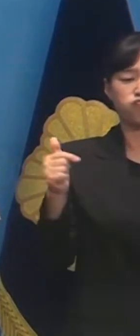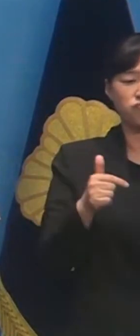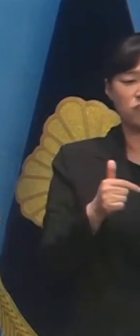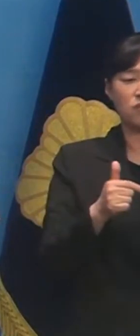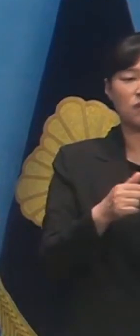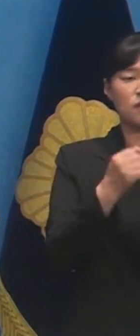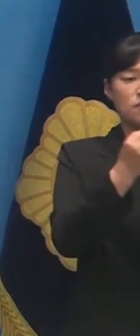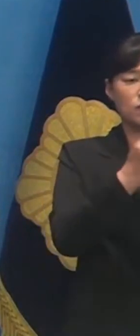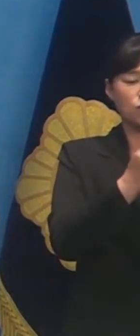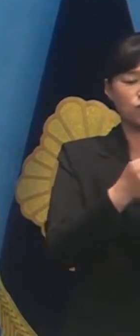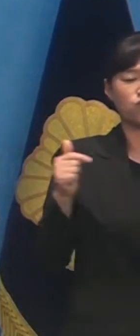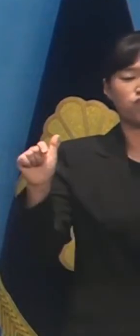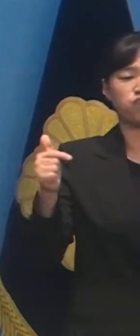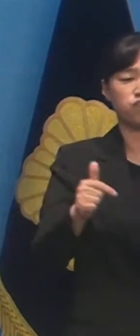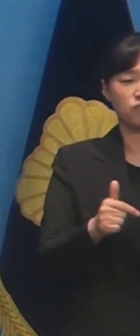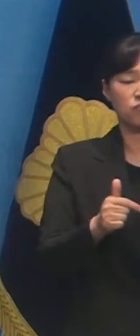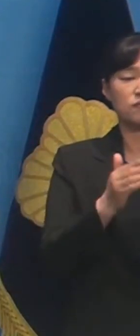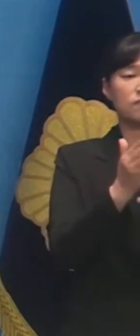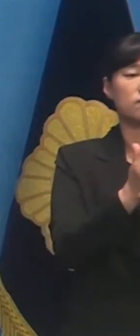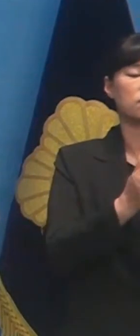물량을 축소하고 있습니다.